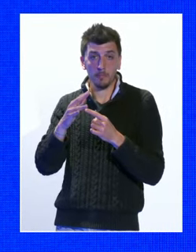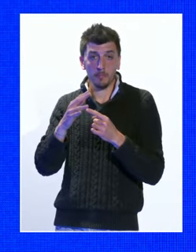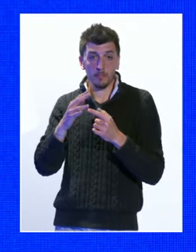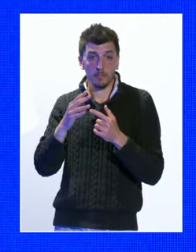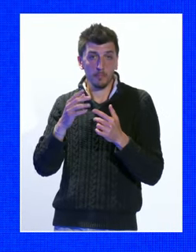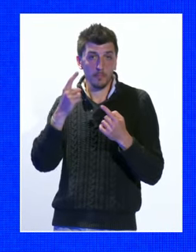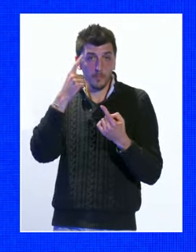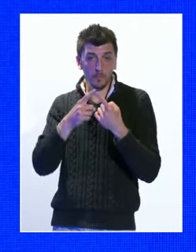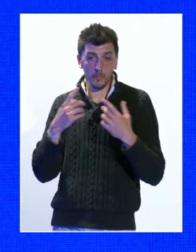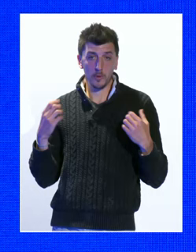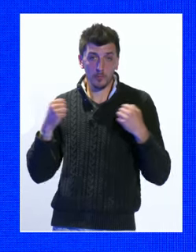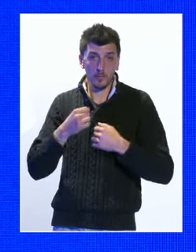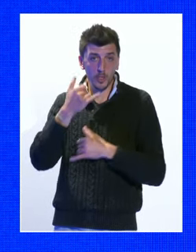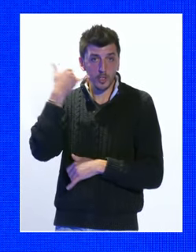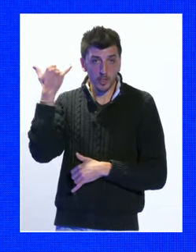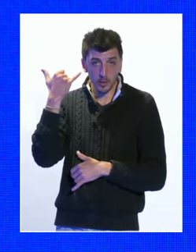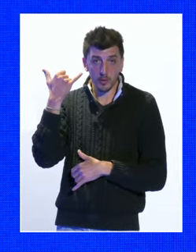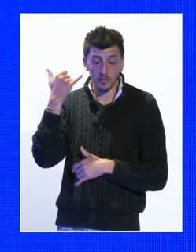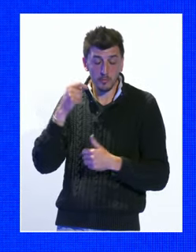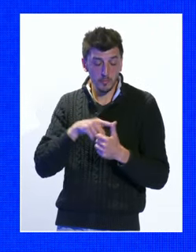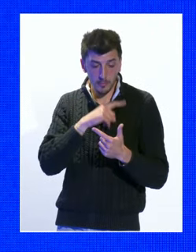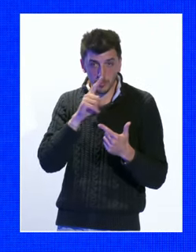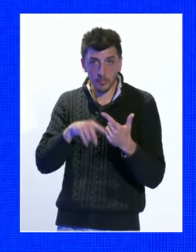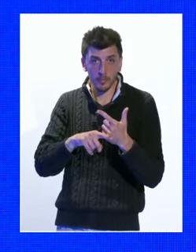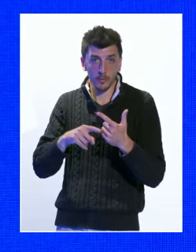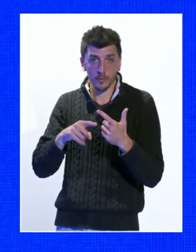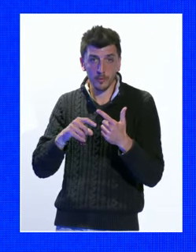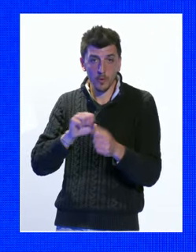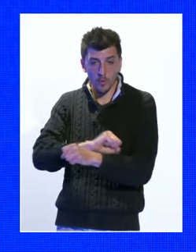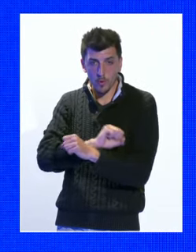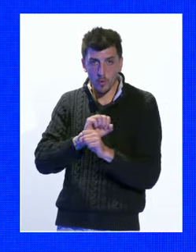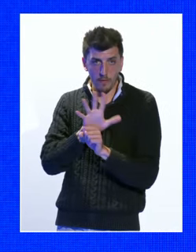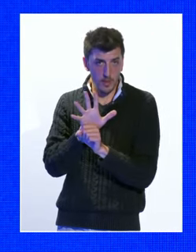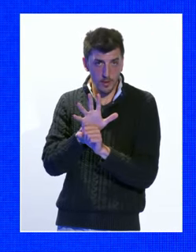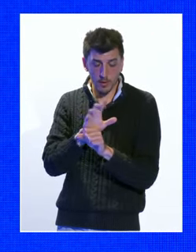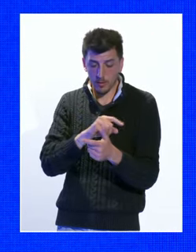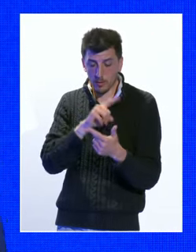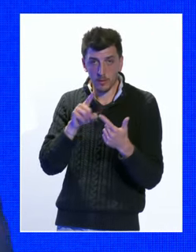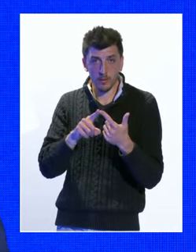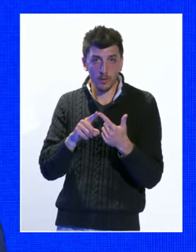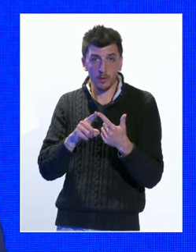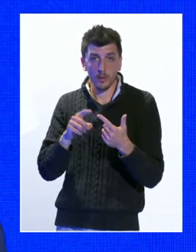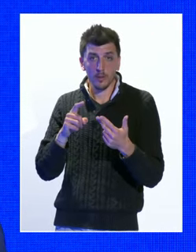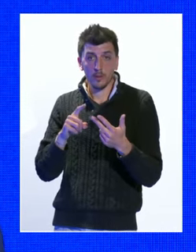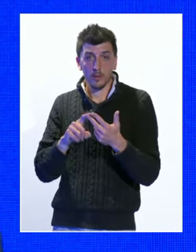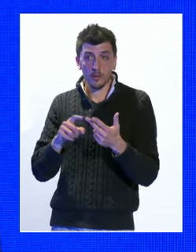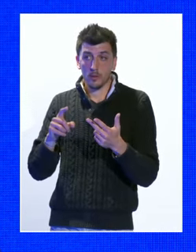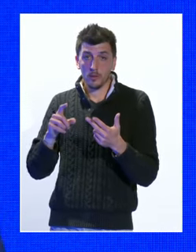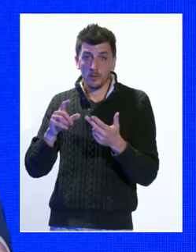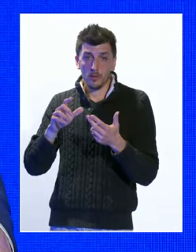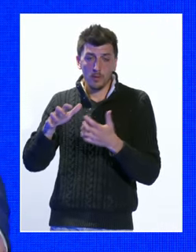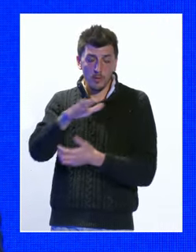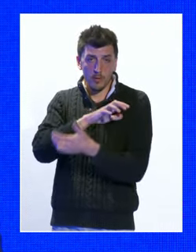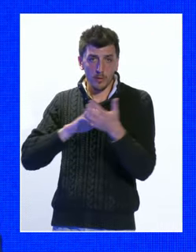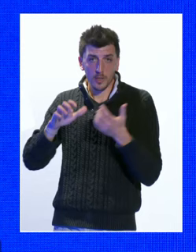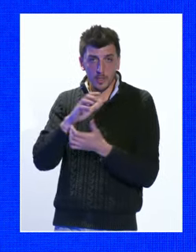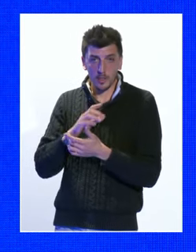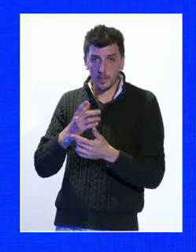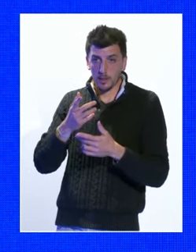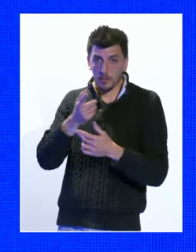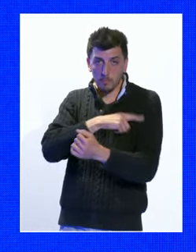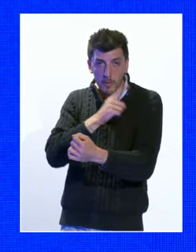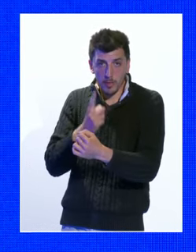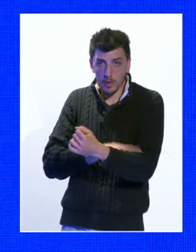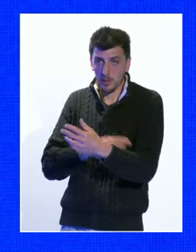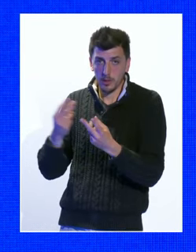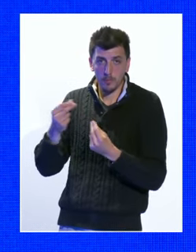la crise terrible du Covid, la crise énergétique et monétaire provoquée par la guerre déclenchée par Poutine